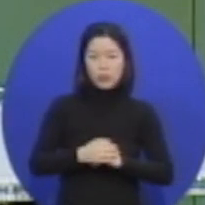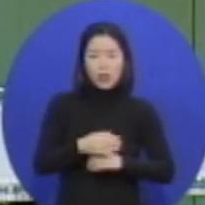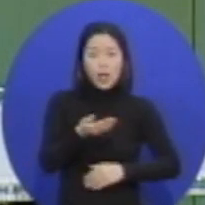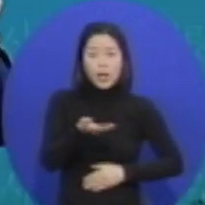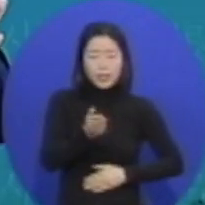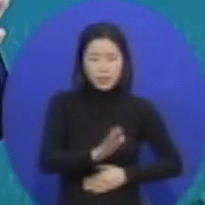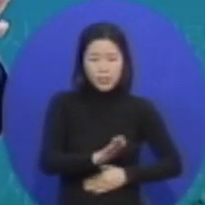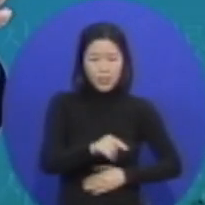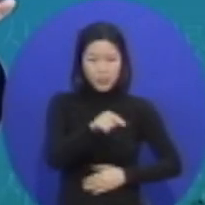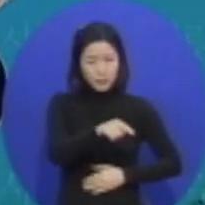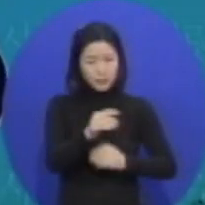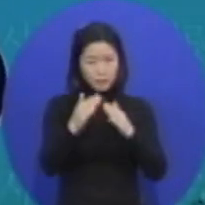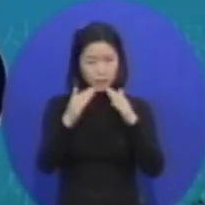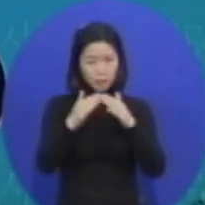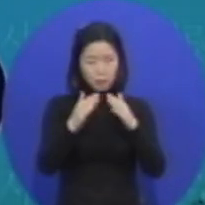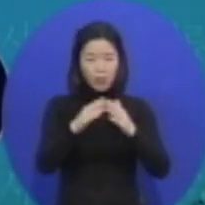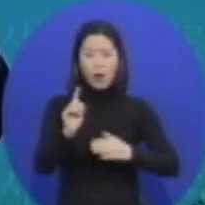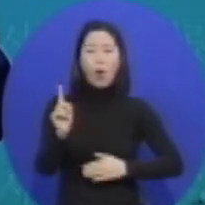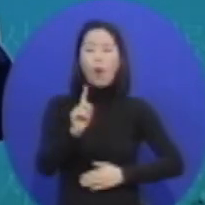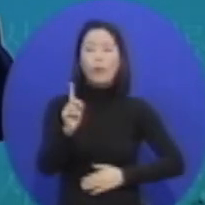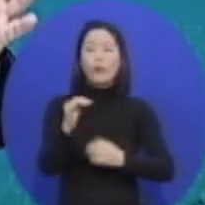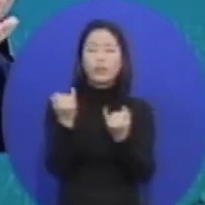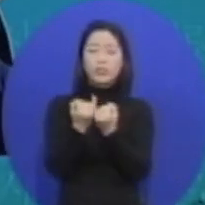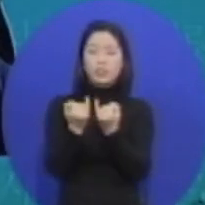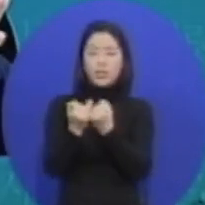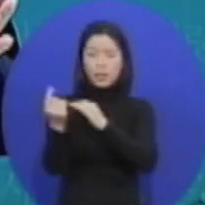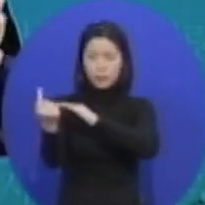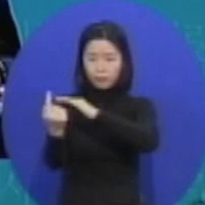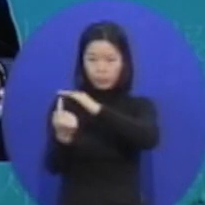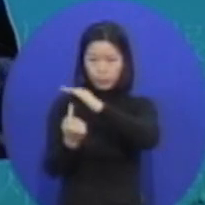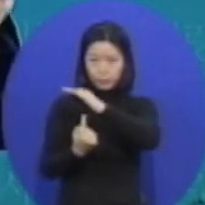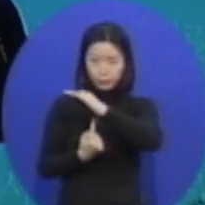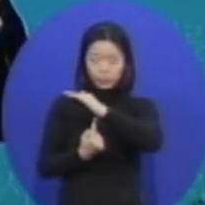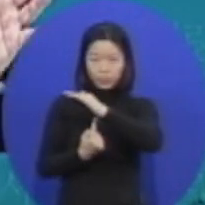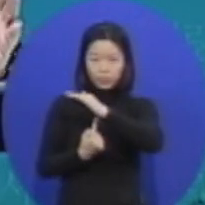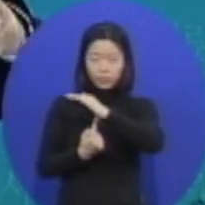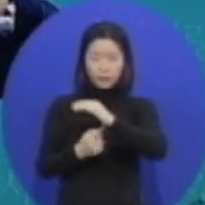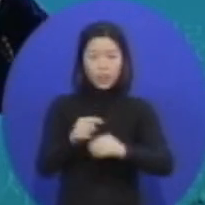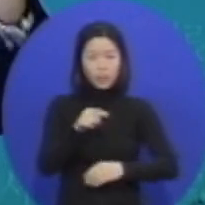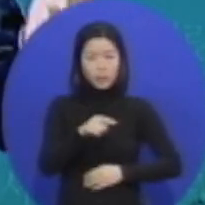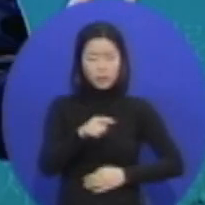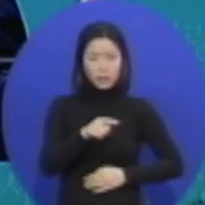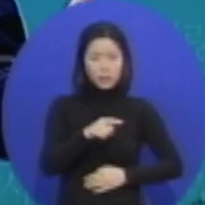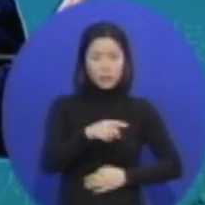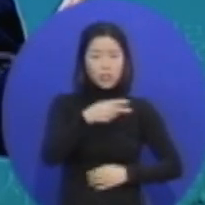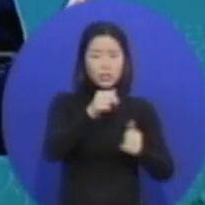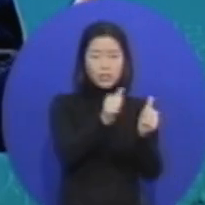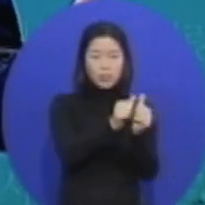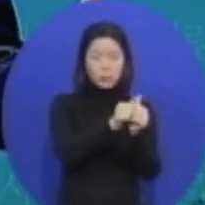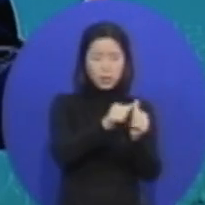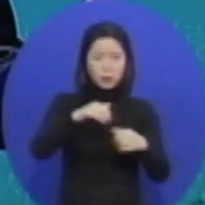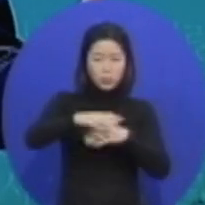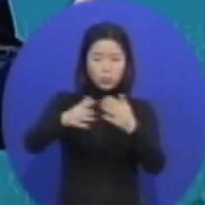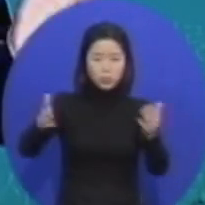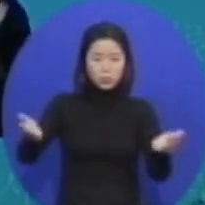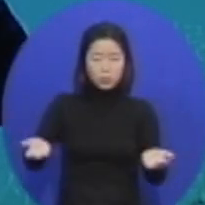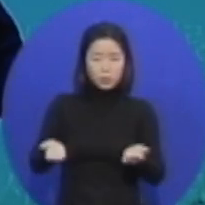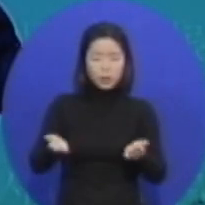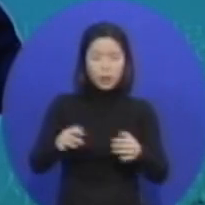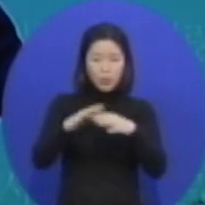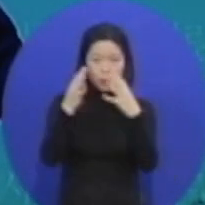그런데 그 집의 어느 여인이 들어오는데 이시몬 도 주변에 있는 사람들도 다